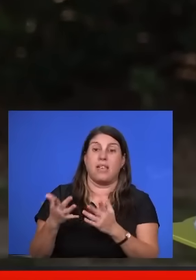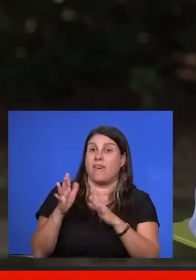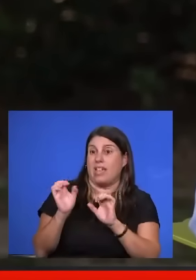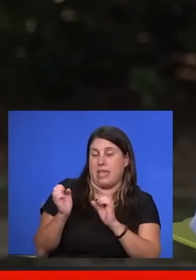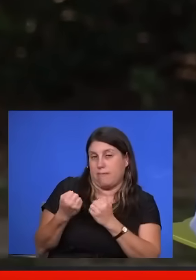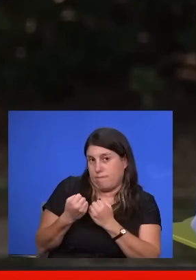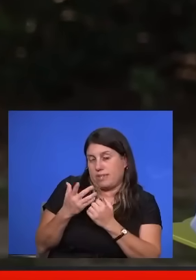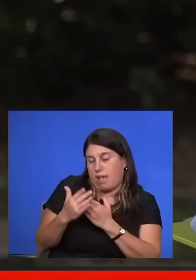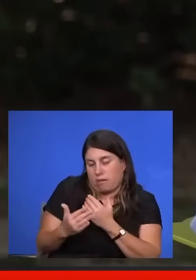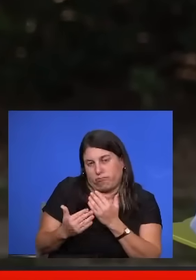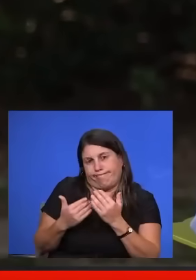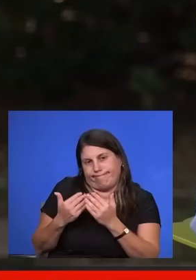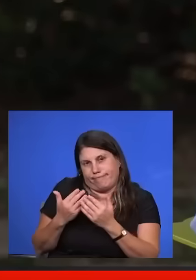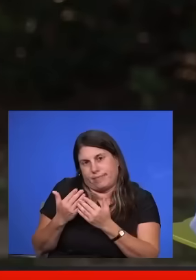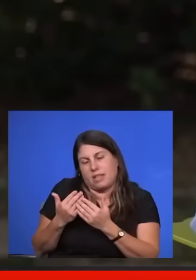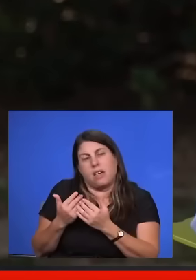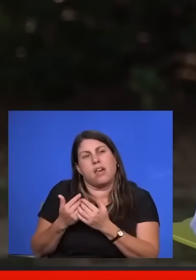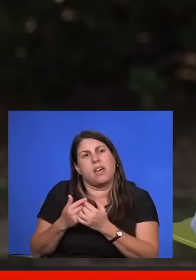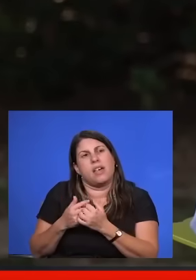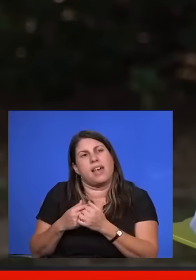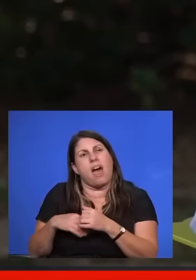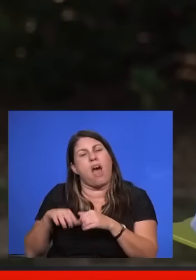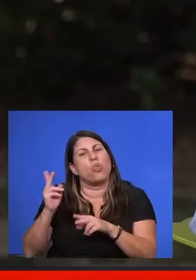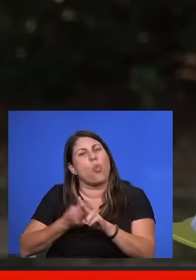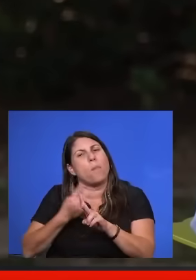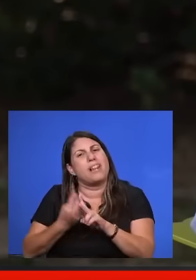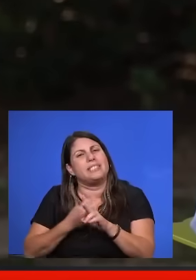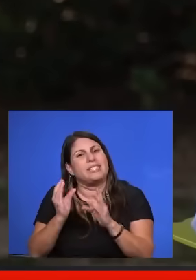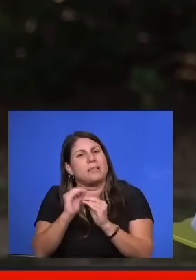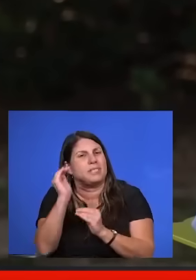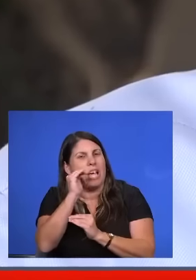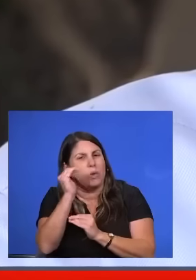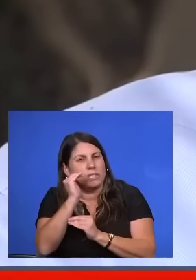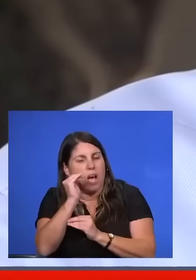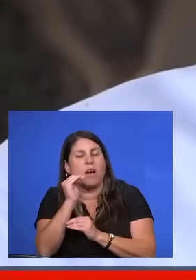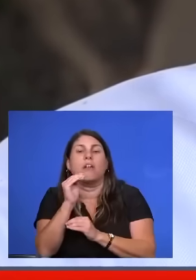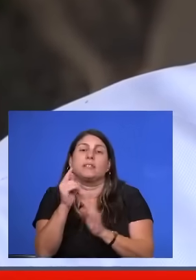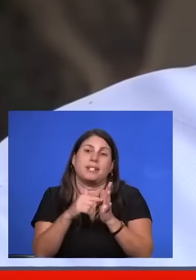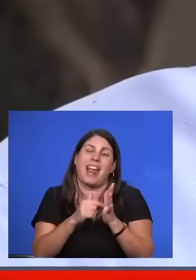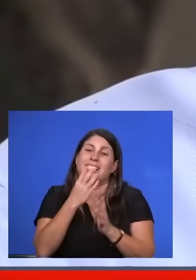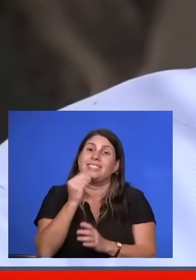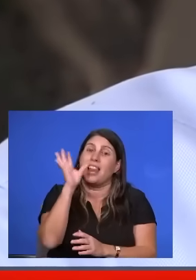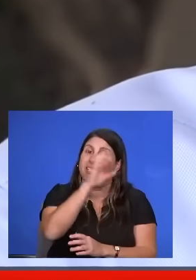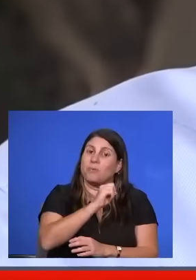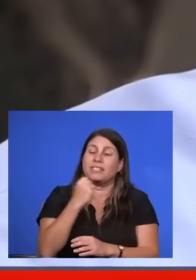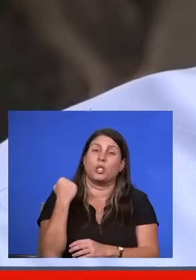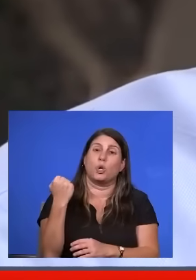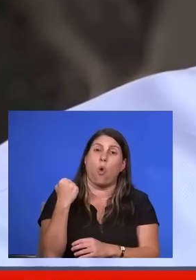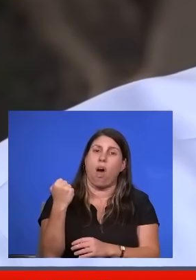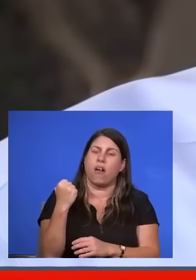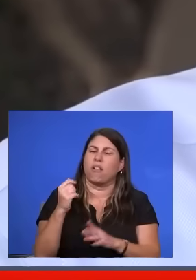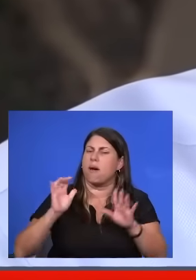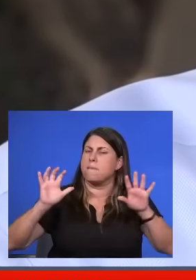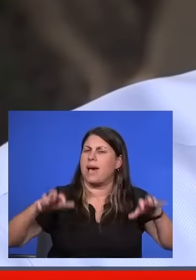אותה נורמליזציה עם סעודיה בנויה על העובדה שישראל נתפסת ככוח מעצמתי אזורי